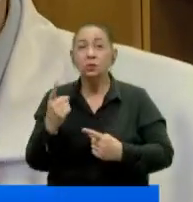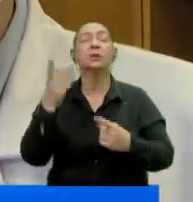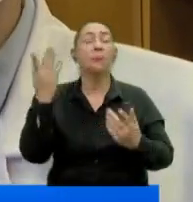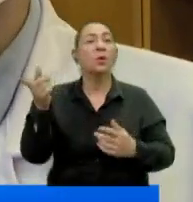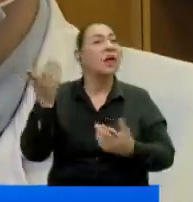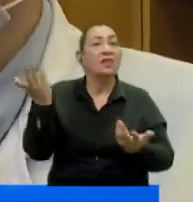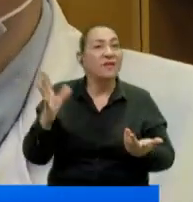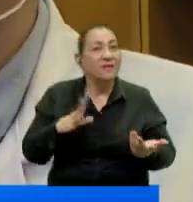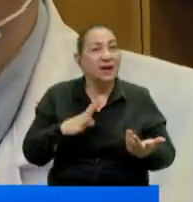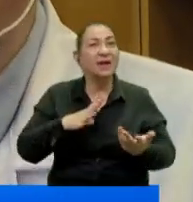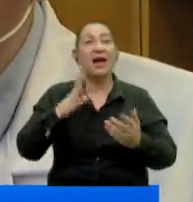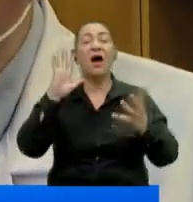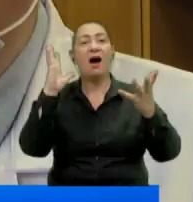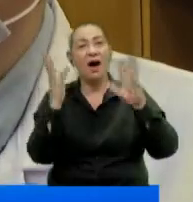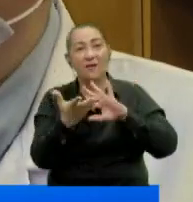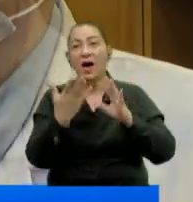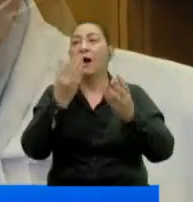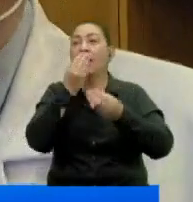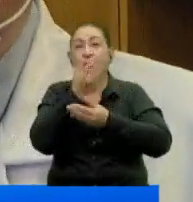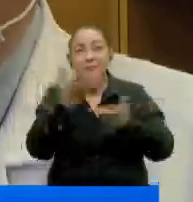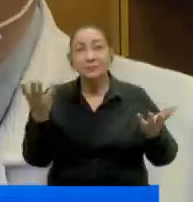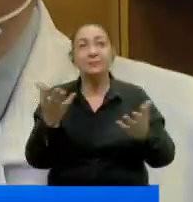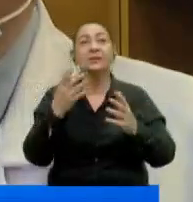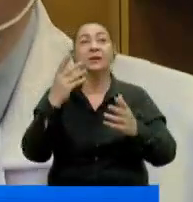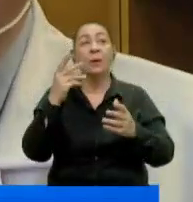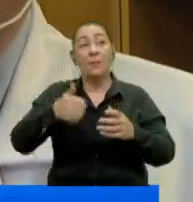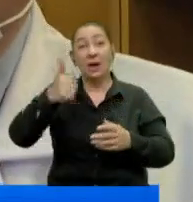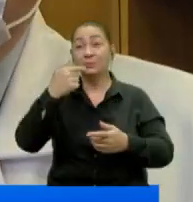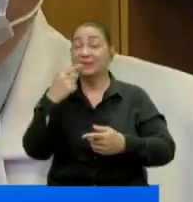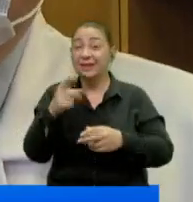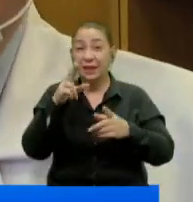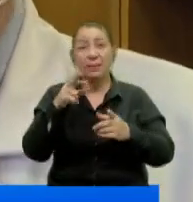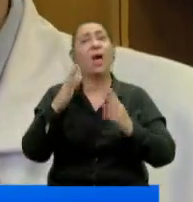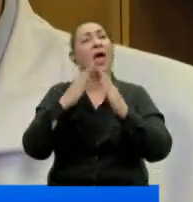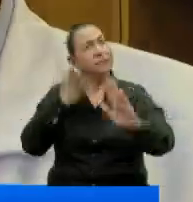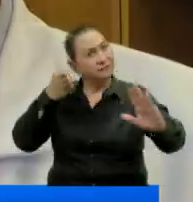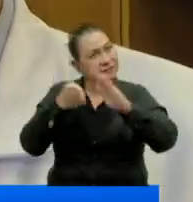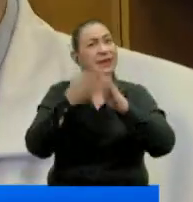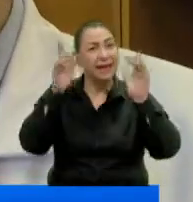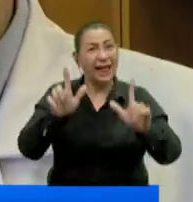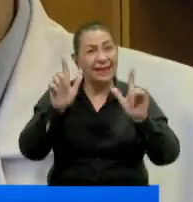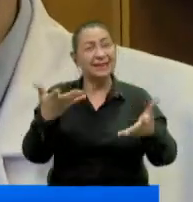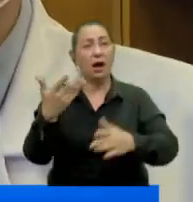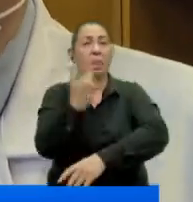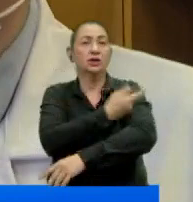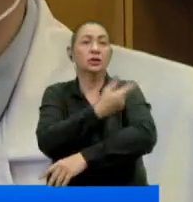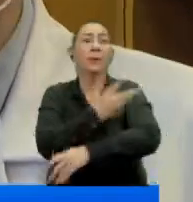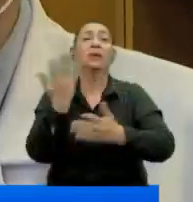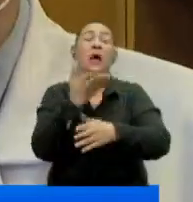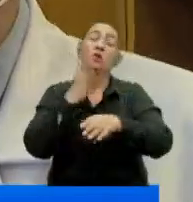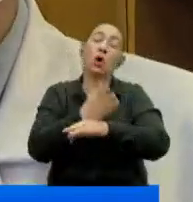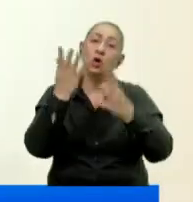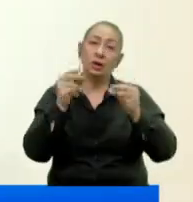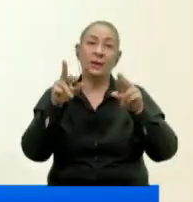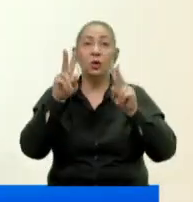tabii şartlar, iklim şartları, doğa şartları bakanımızın ifade ettiği gibi işte ayağına kadar gidip orada aşılama yöntemine gitmek daha doğru olacak